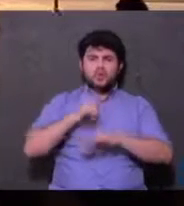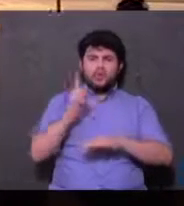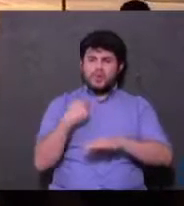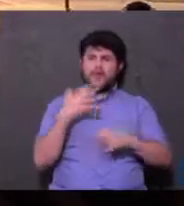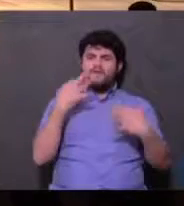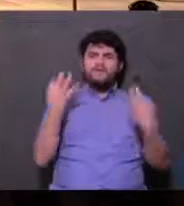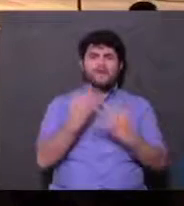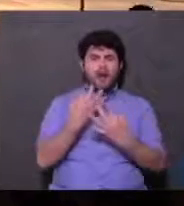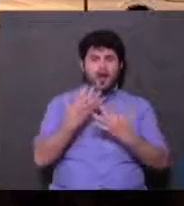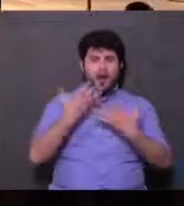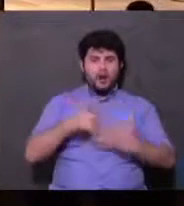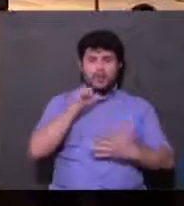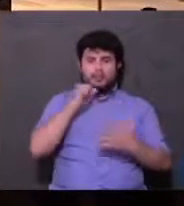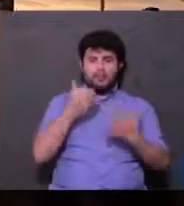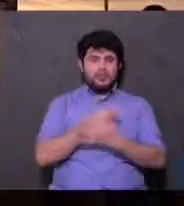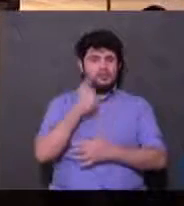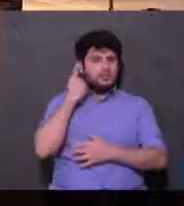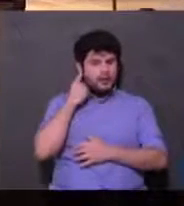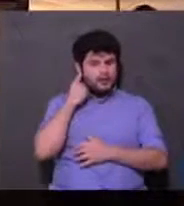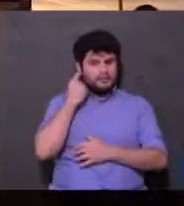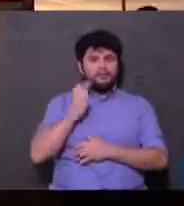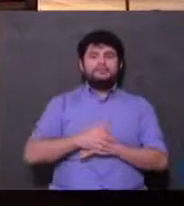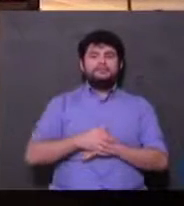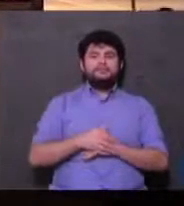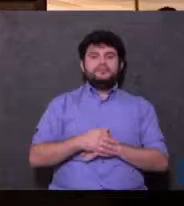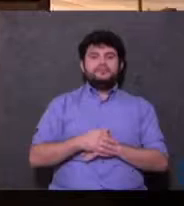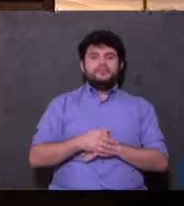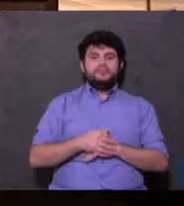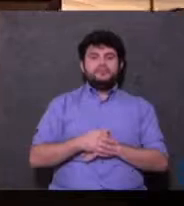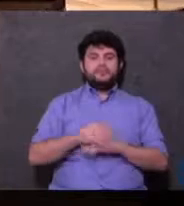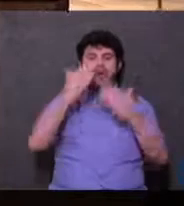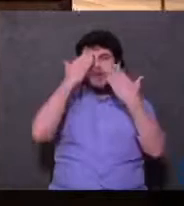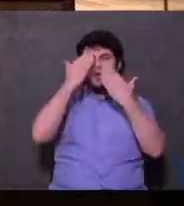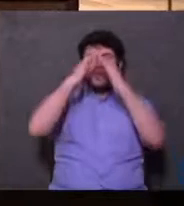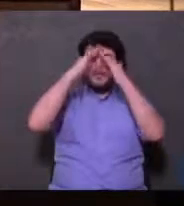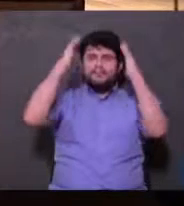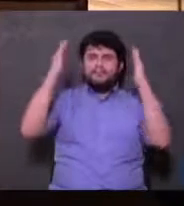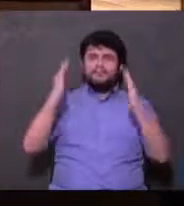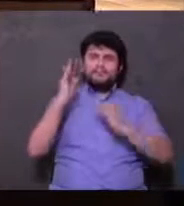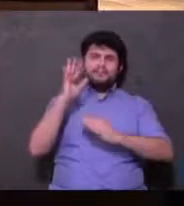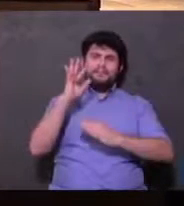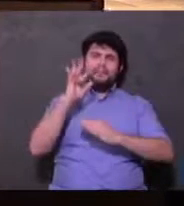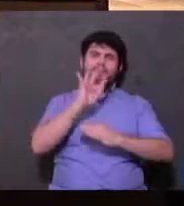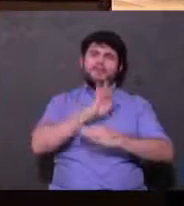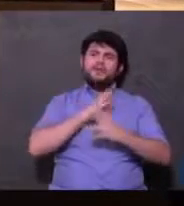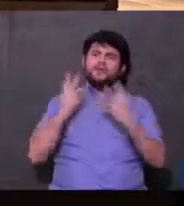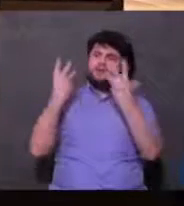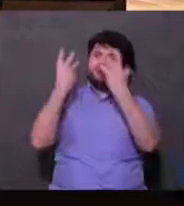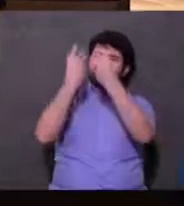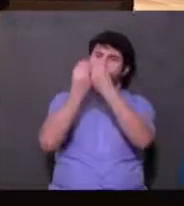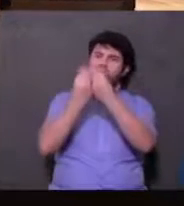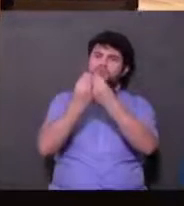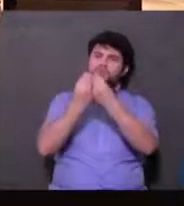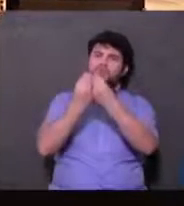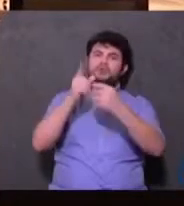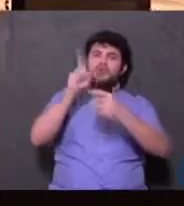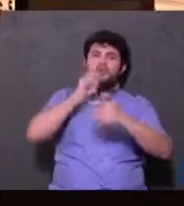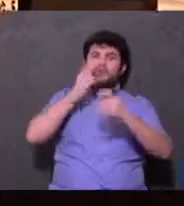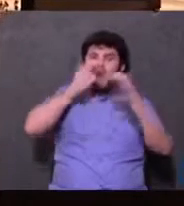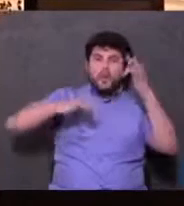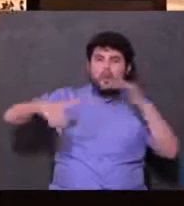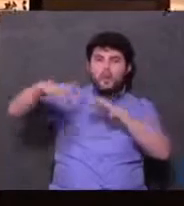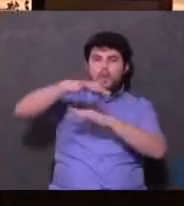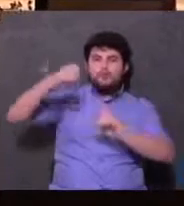e na hora da nossa morte. Amém. Zdrowaś Maryjo, łaski pełna, Pan z Tobą, błogosławionaś Ty